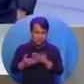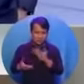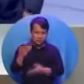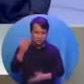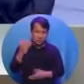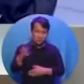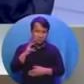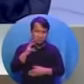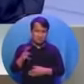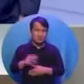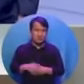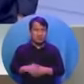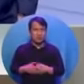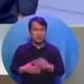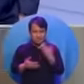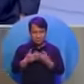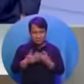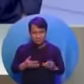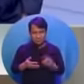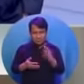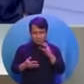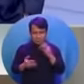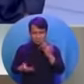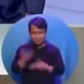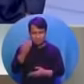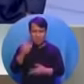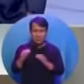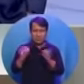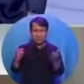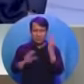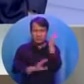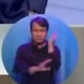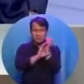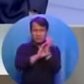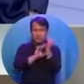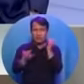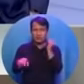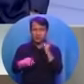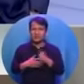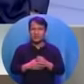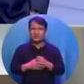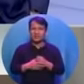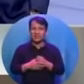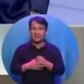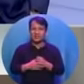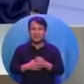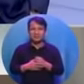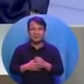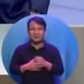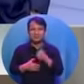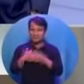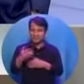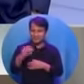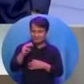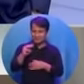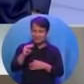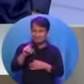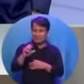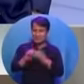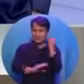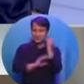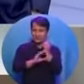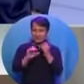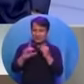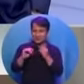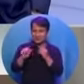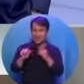po. Magandang umaga po, Sir Ralphie. Saan condominium building po ito? Sa MRB condominium po ito. Bali,